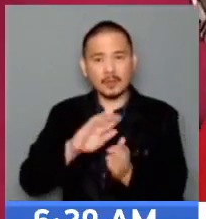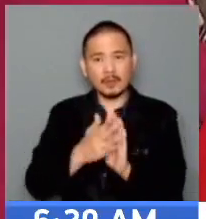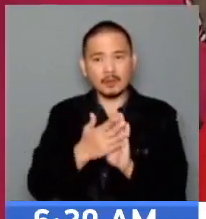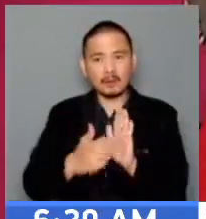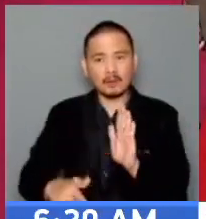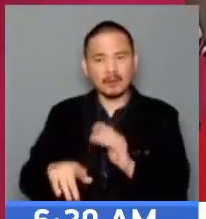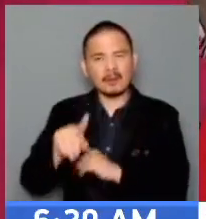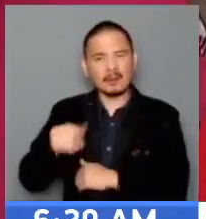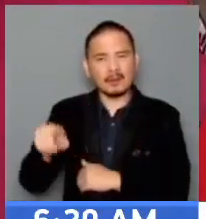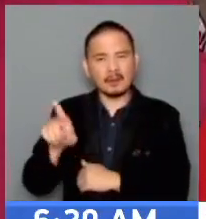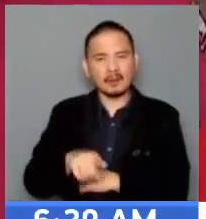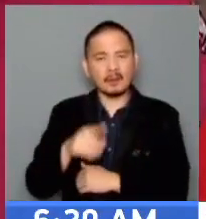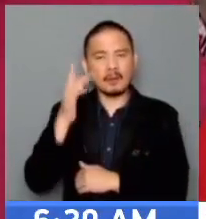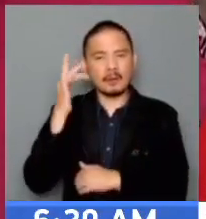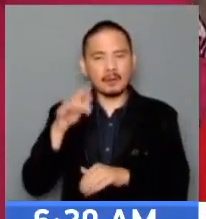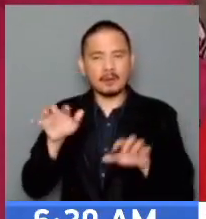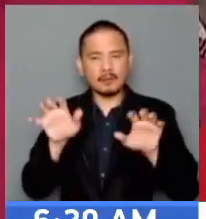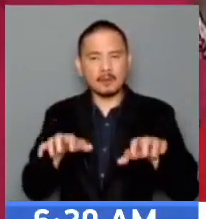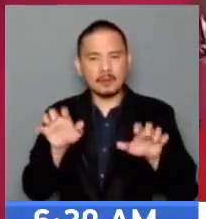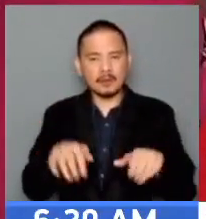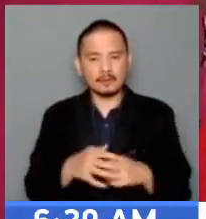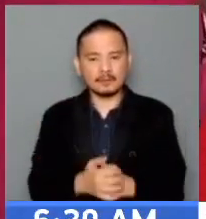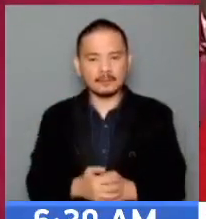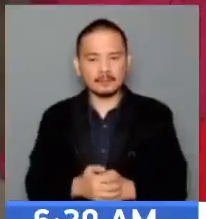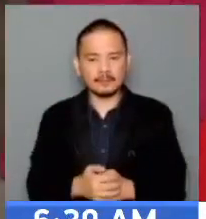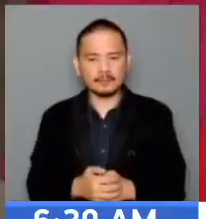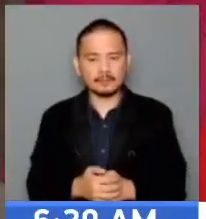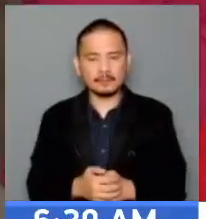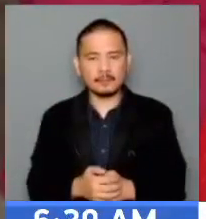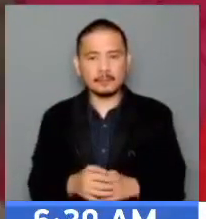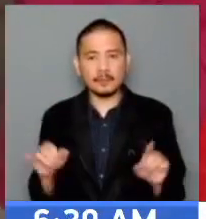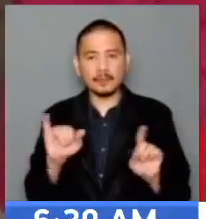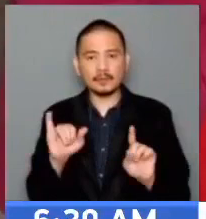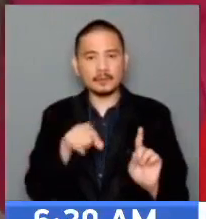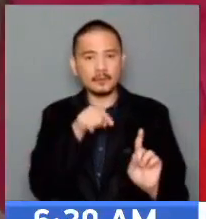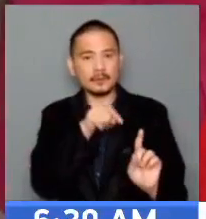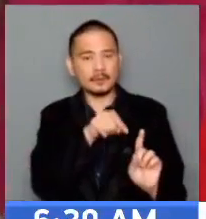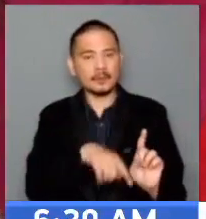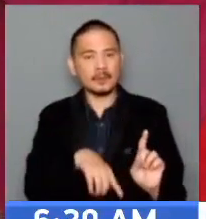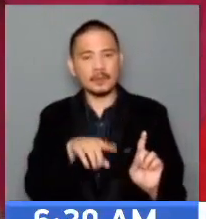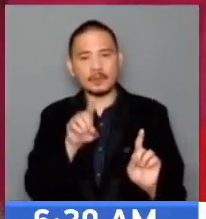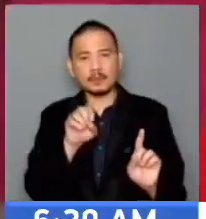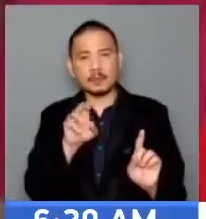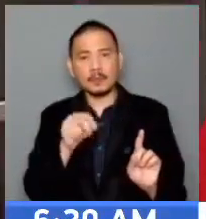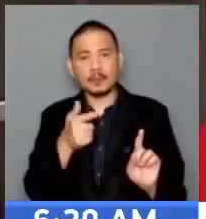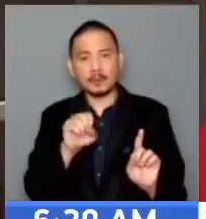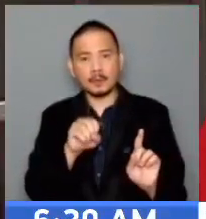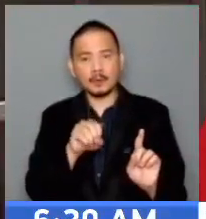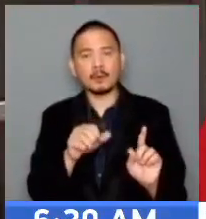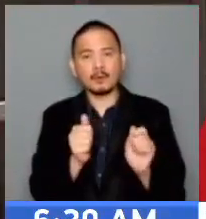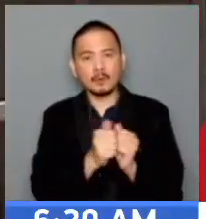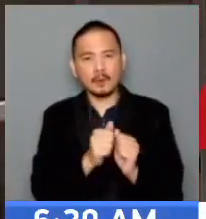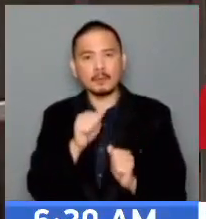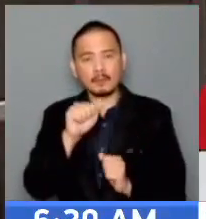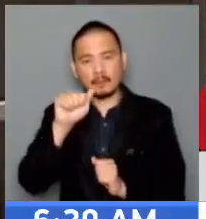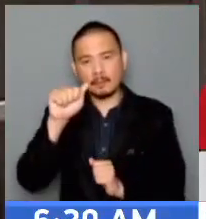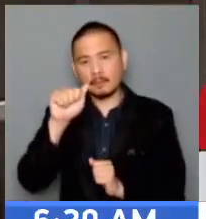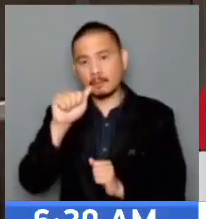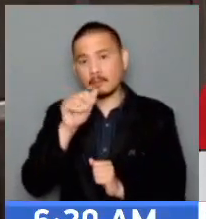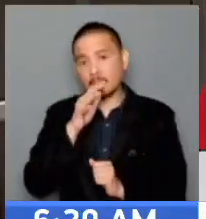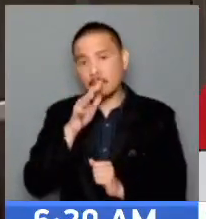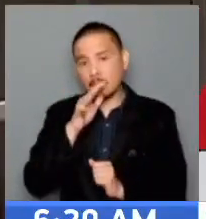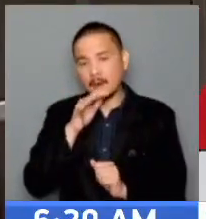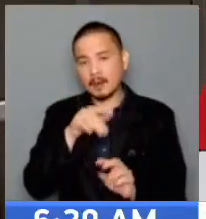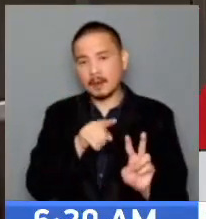panahon. Kasama sa mga pasaherong sakay ng eroplano si Domingo at kanyang 87 taong gulang na nanay. Ando na mismo kami sa may airport